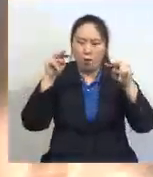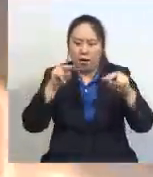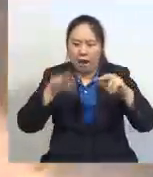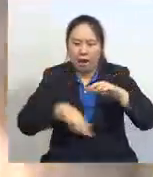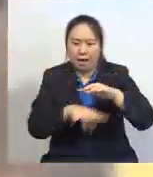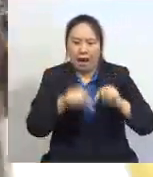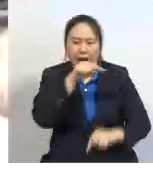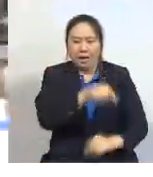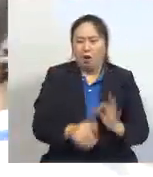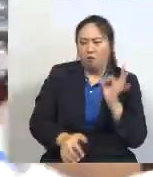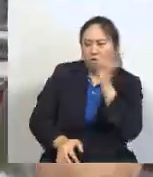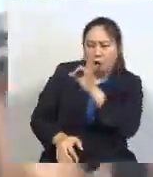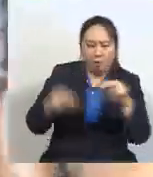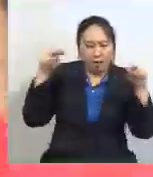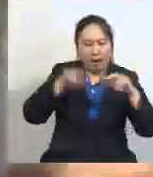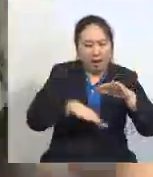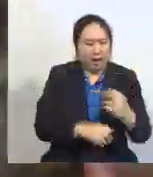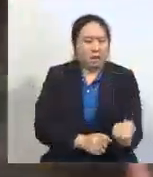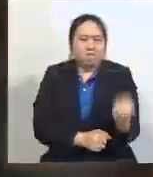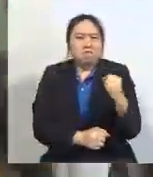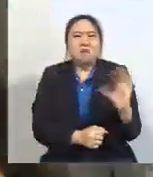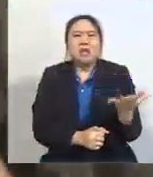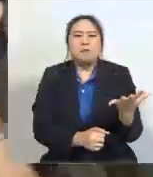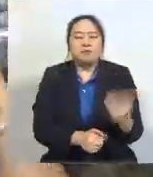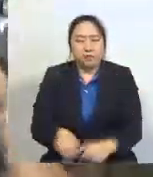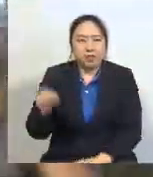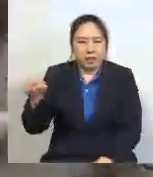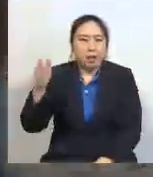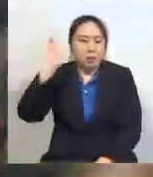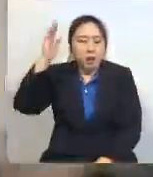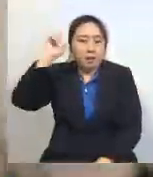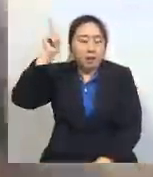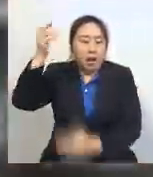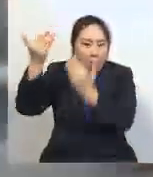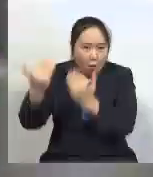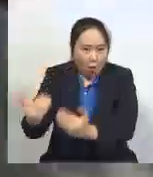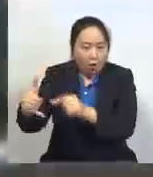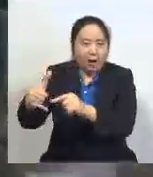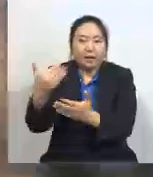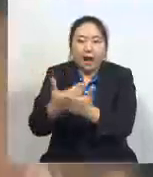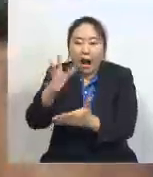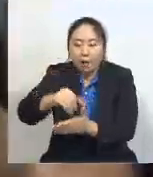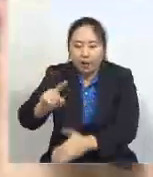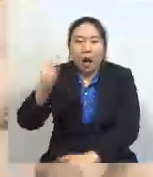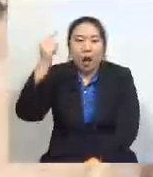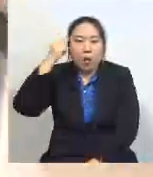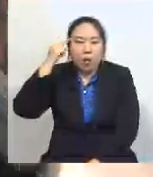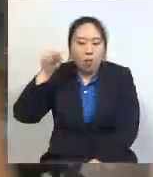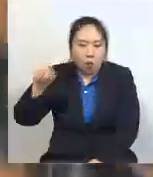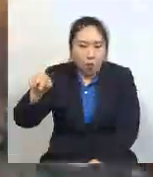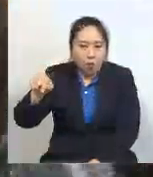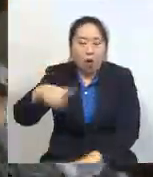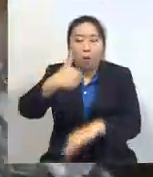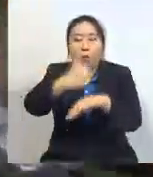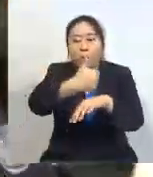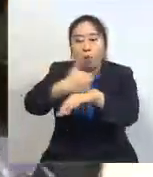มีน้ำหนักเพียงพอได้รับฟังได้ว่านายพานทองแท้รู้ที่มาของเงินจากนายวิชัยกฤษดาธานนท์อดีตผู้บริ